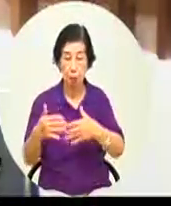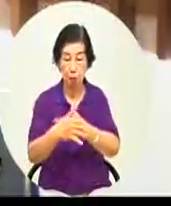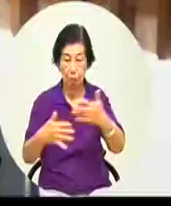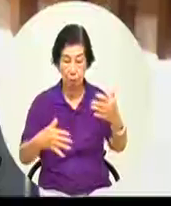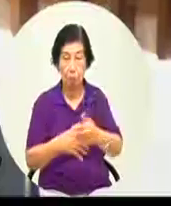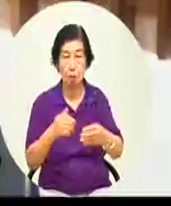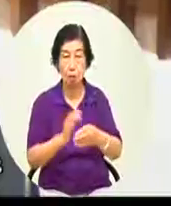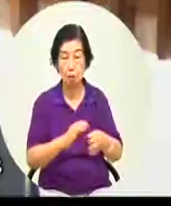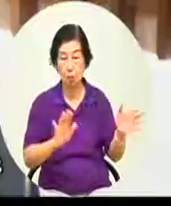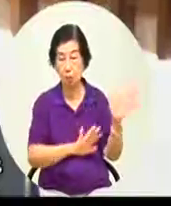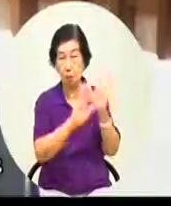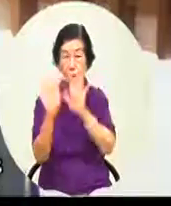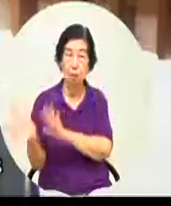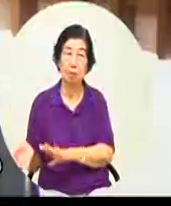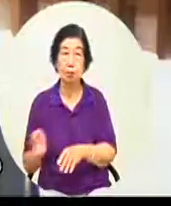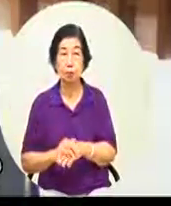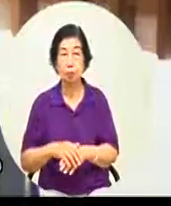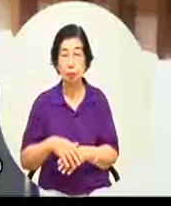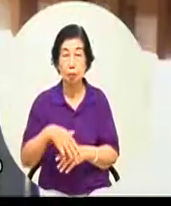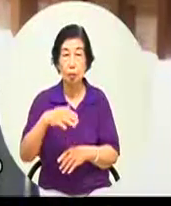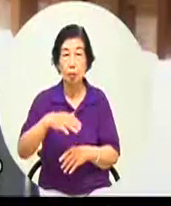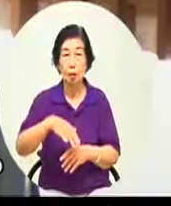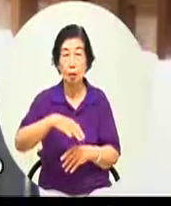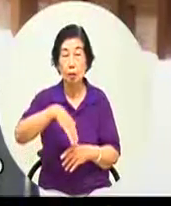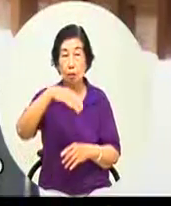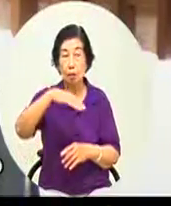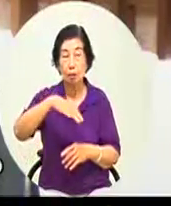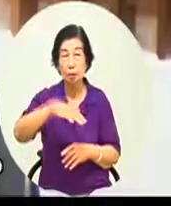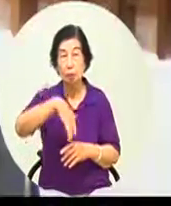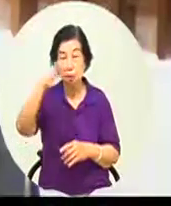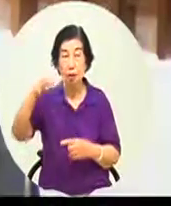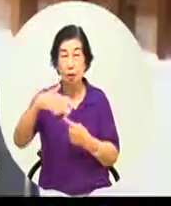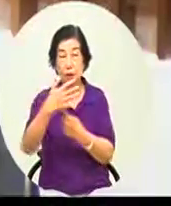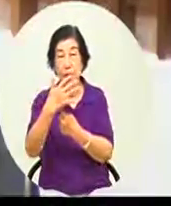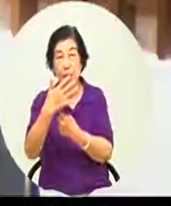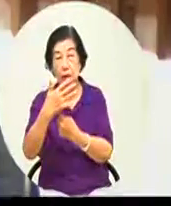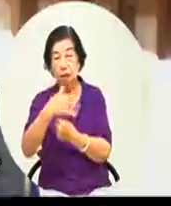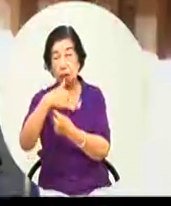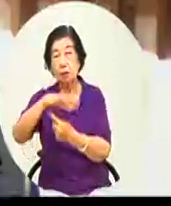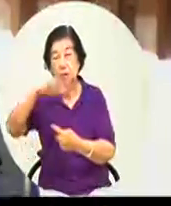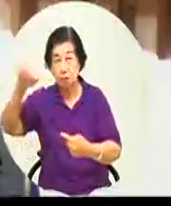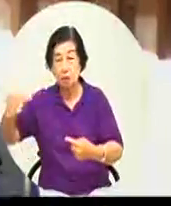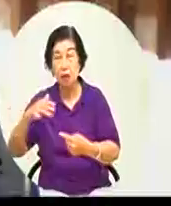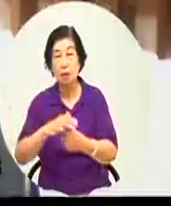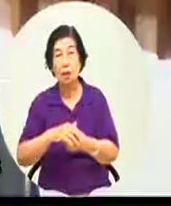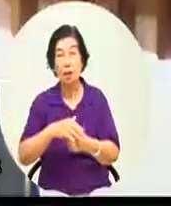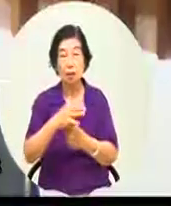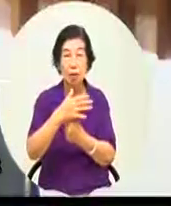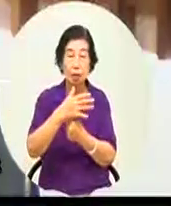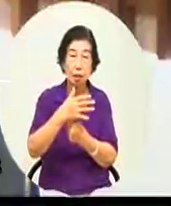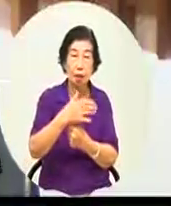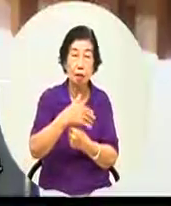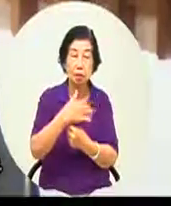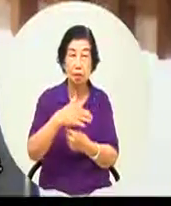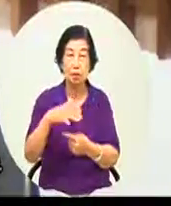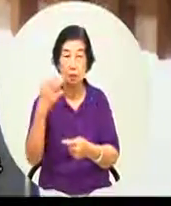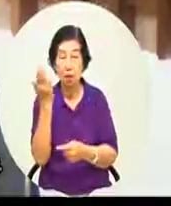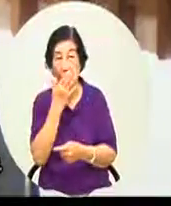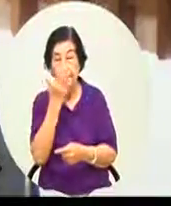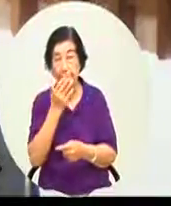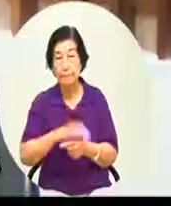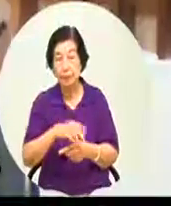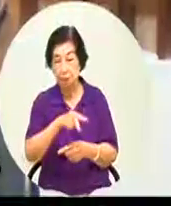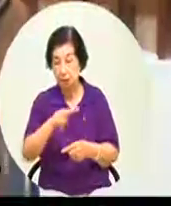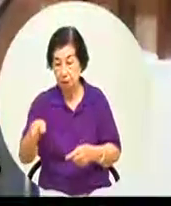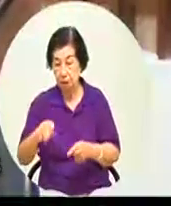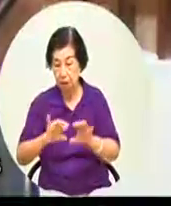啊，独独这个基山地区啊，基米地区哈，拢无看到有这个迄个规划案啊呢，哈，啊，本身